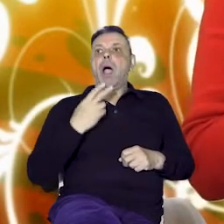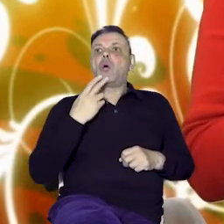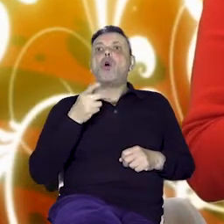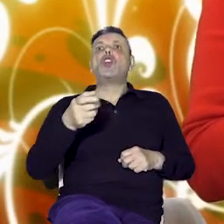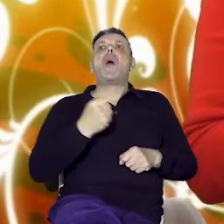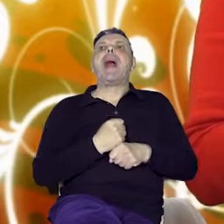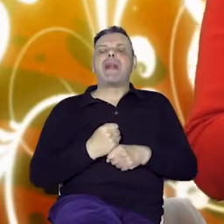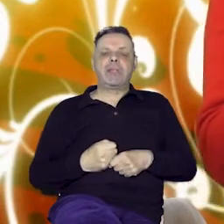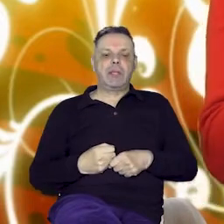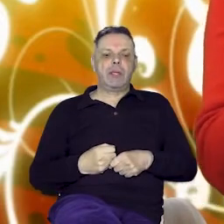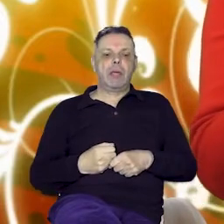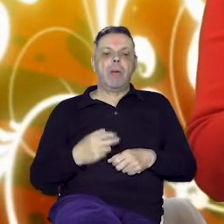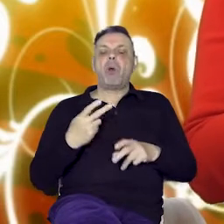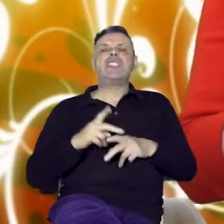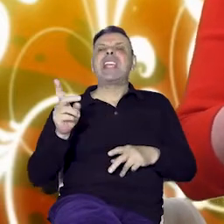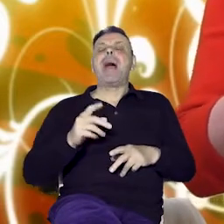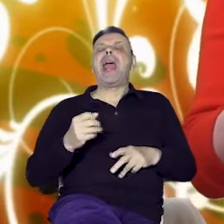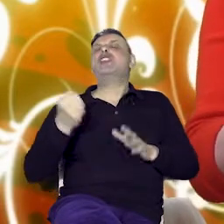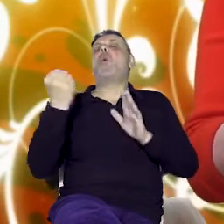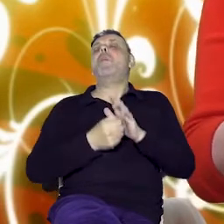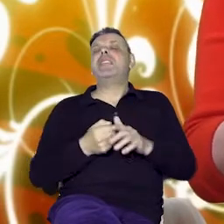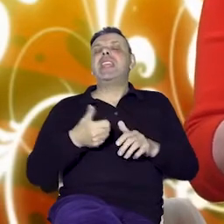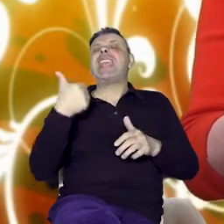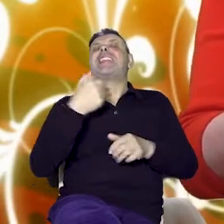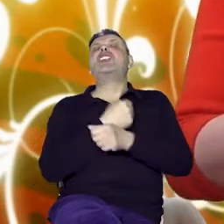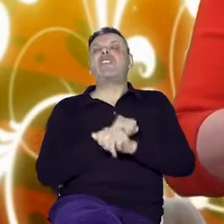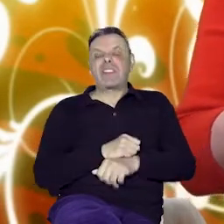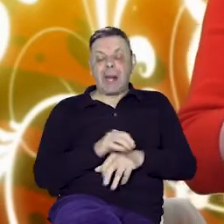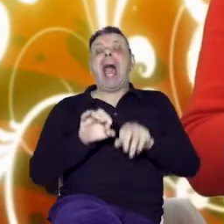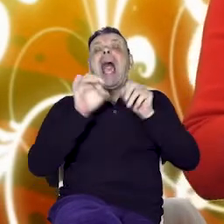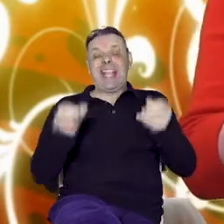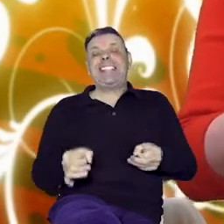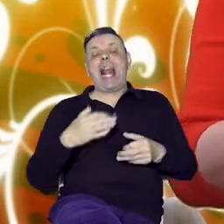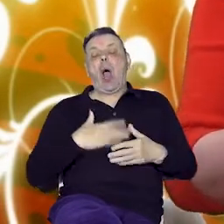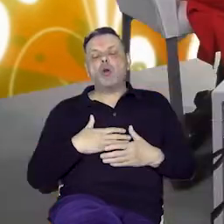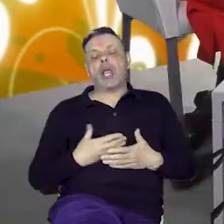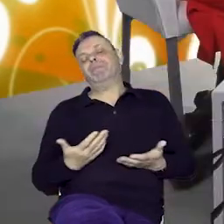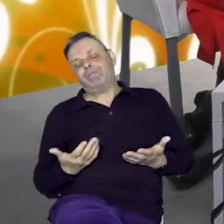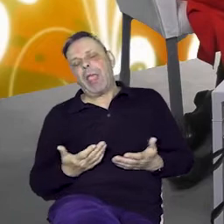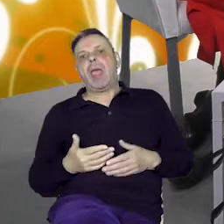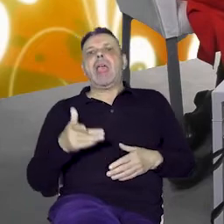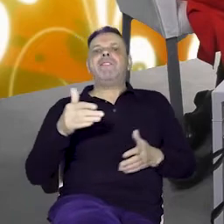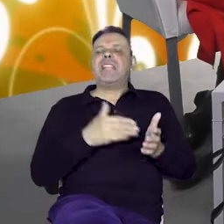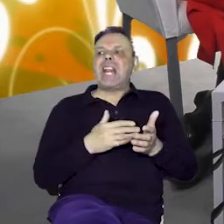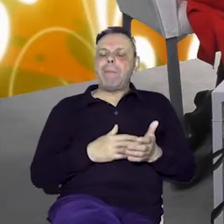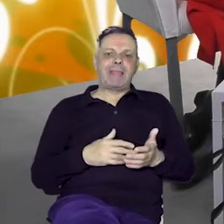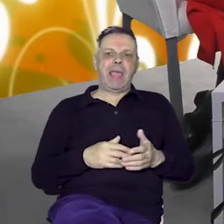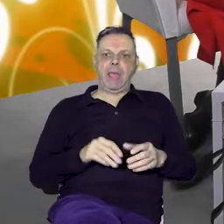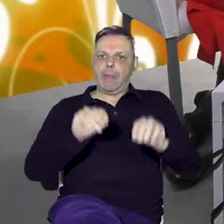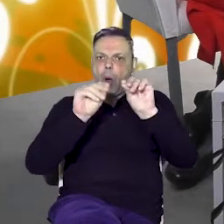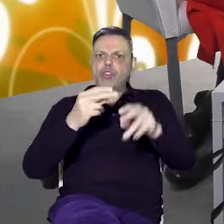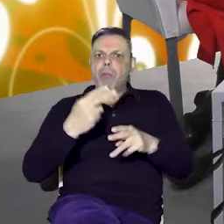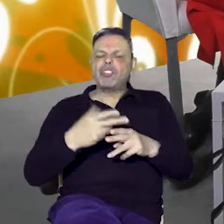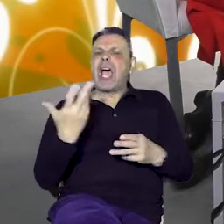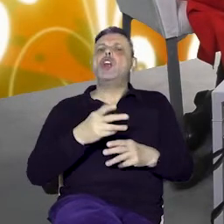neće bolesnika ubiti četvrtina banane, ali cijela hoće. Znadete. I sad tu vi u stvari trebate obučiti bolesnika što